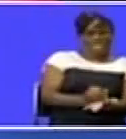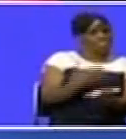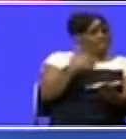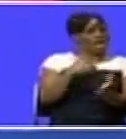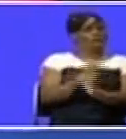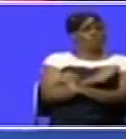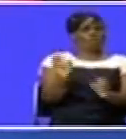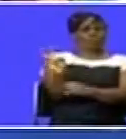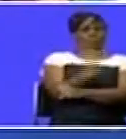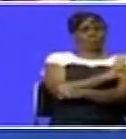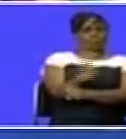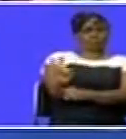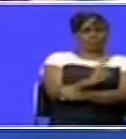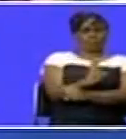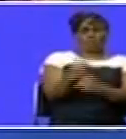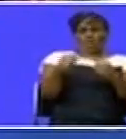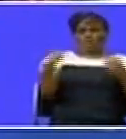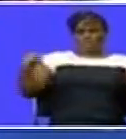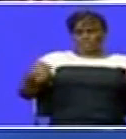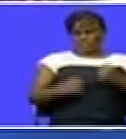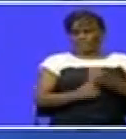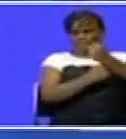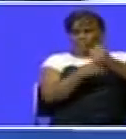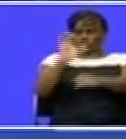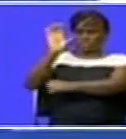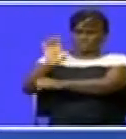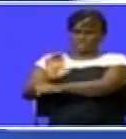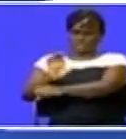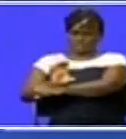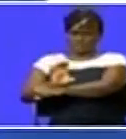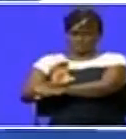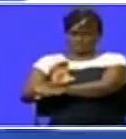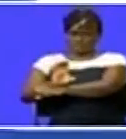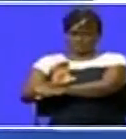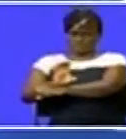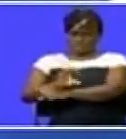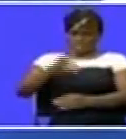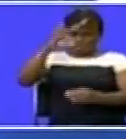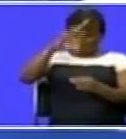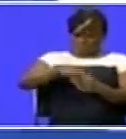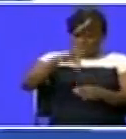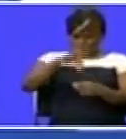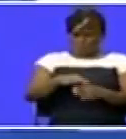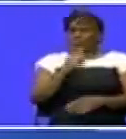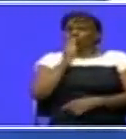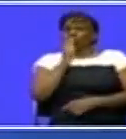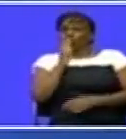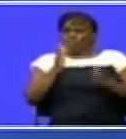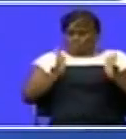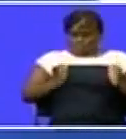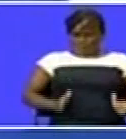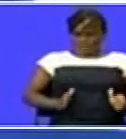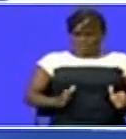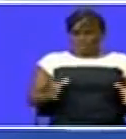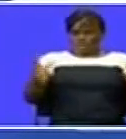supervise the next polls. The opposition supports the churches. Tume ya uchaguzi ni rifari. Timu